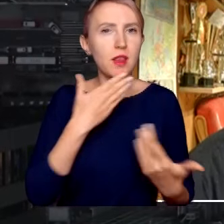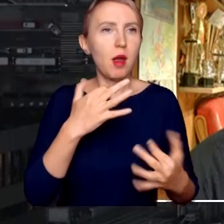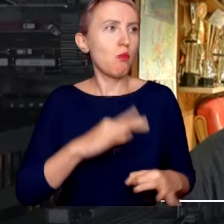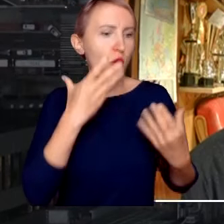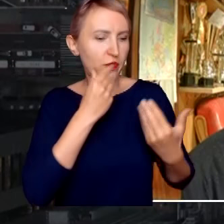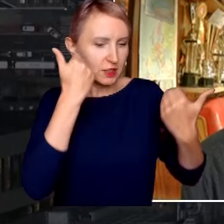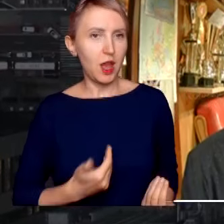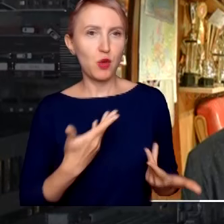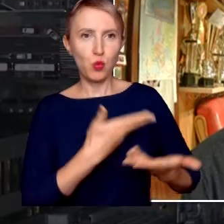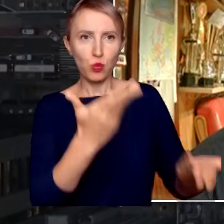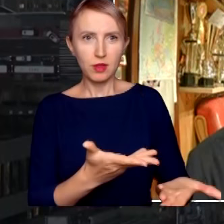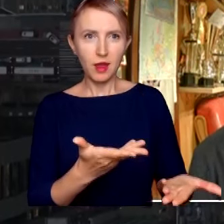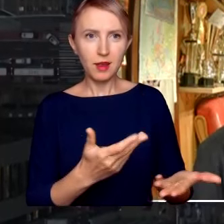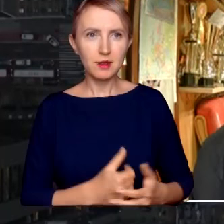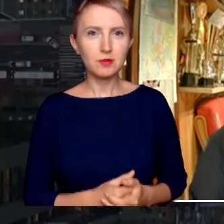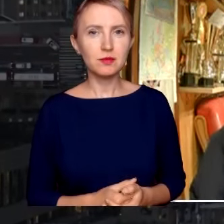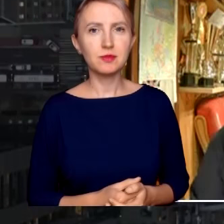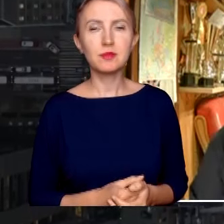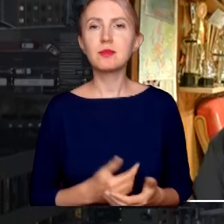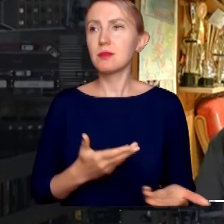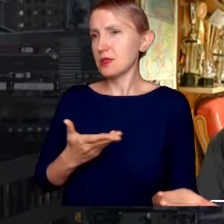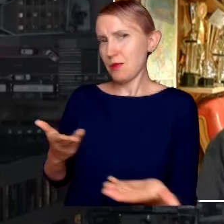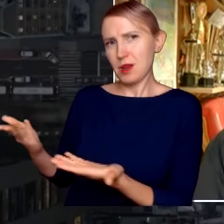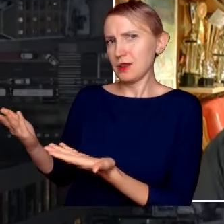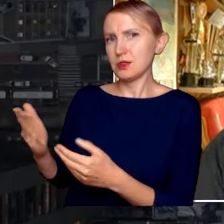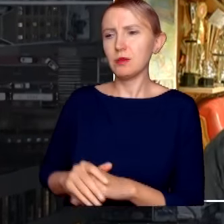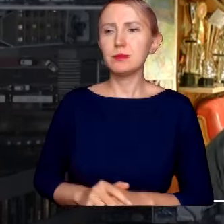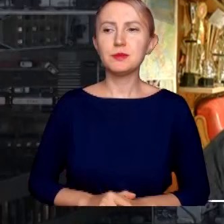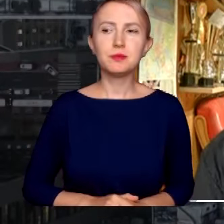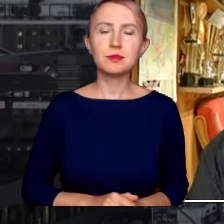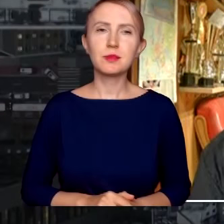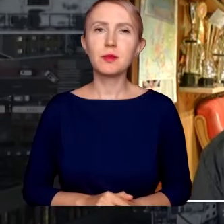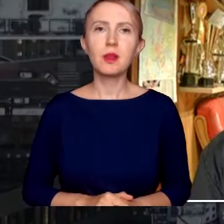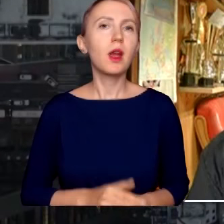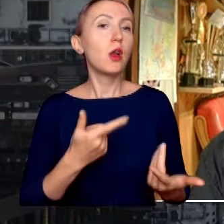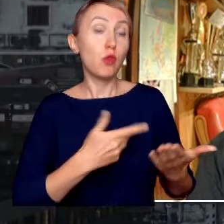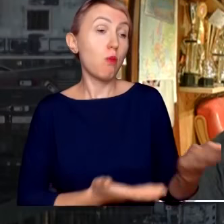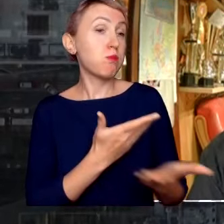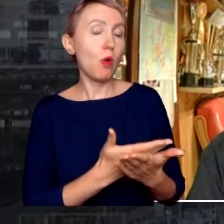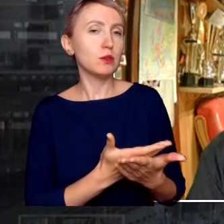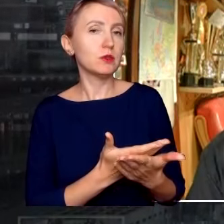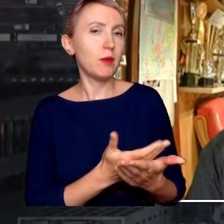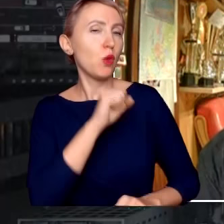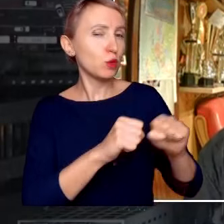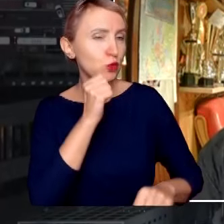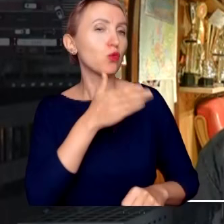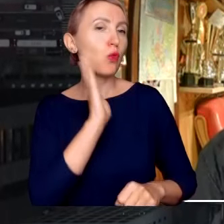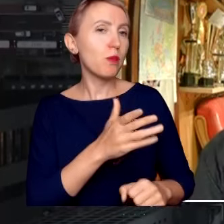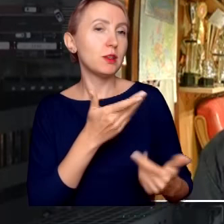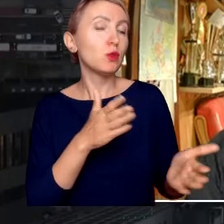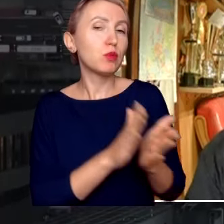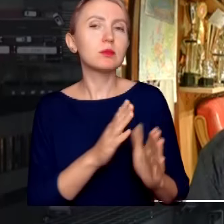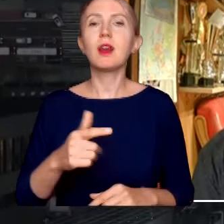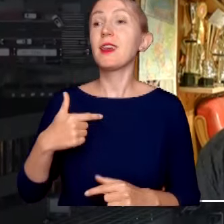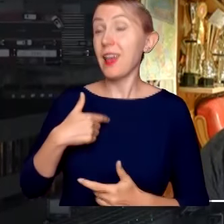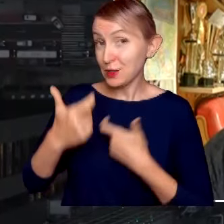wizerunek chce wykorzystać i mnie zapraszam, oczernić i zniesławić, no to na ale pewno zapraszam, spotka się pani z pozwem, pani radna. Napiszę, także proszę też pamiętać. Jak tylko to